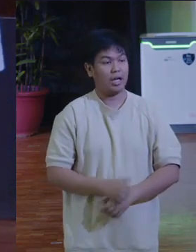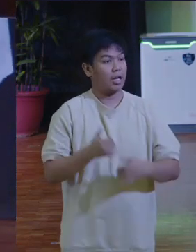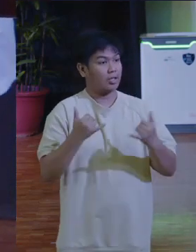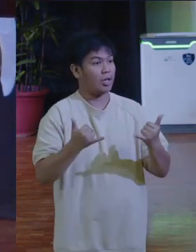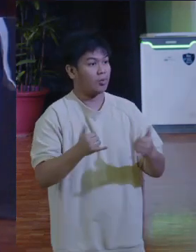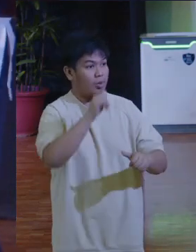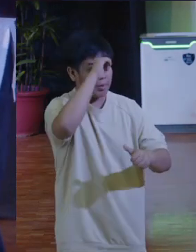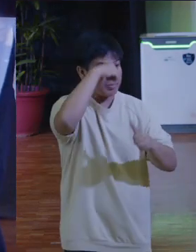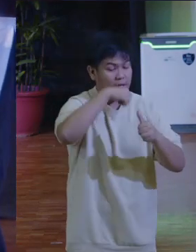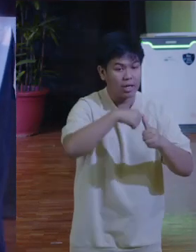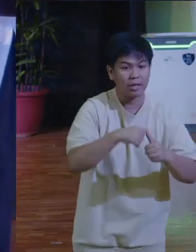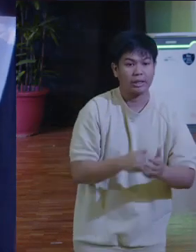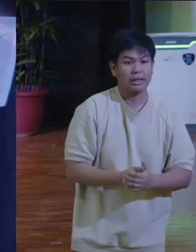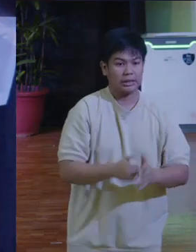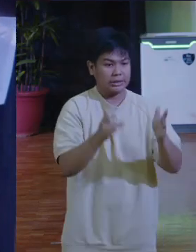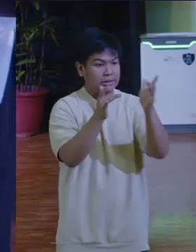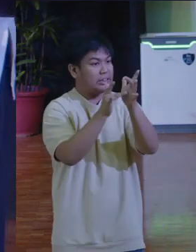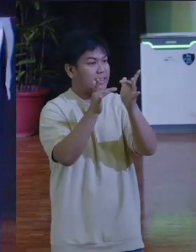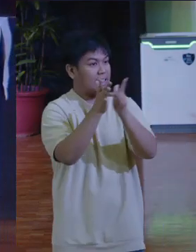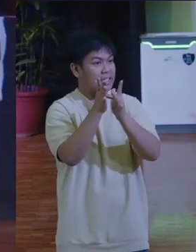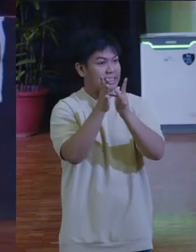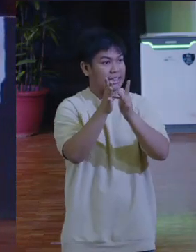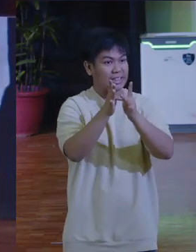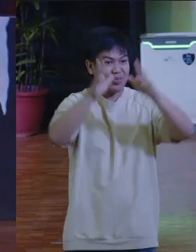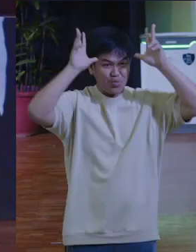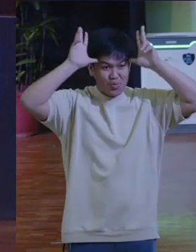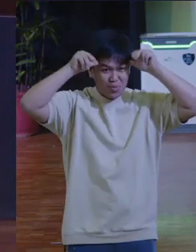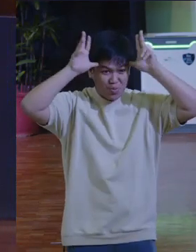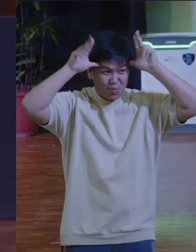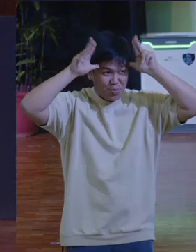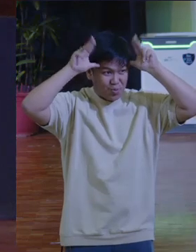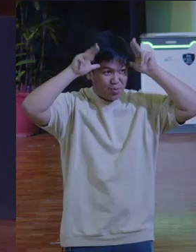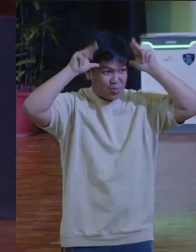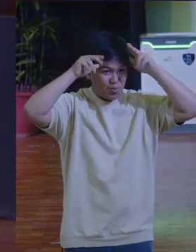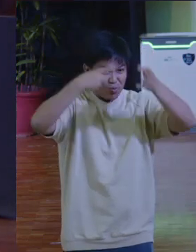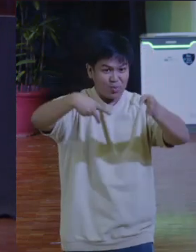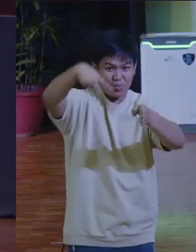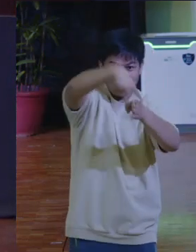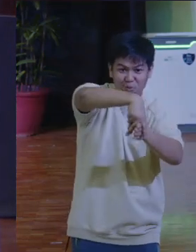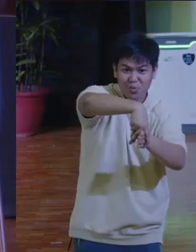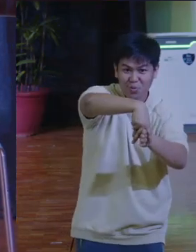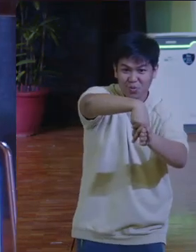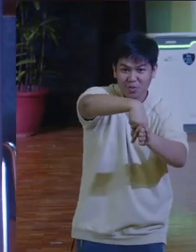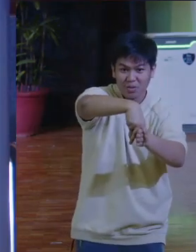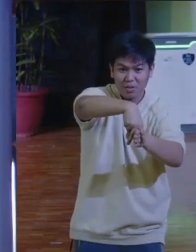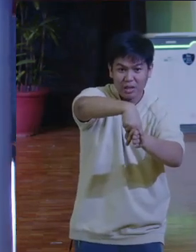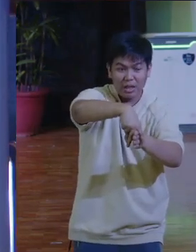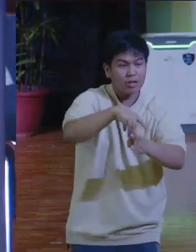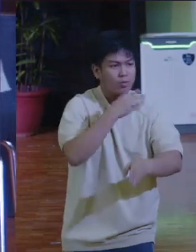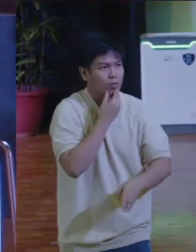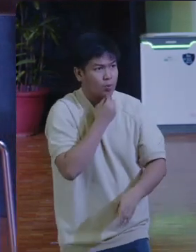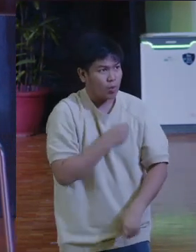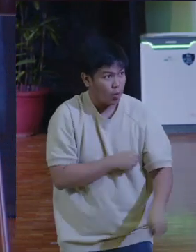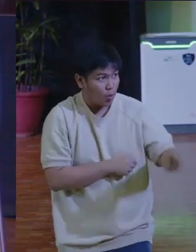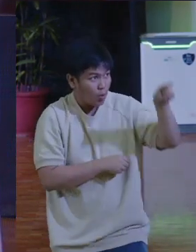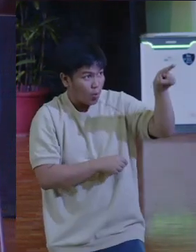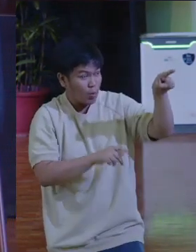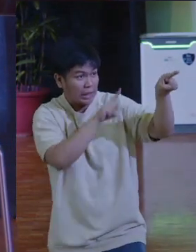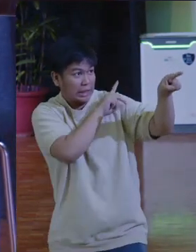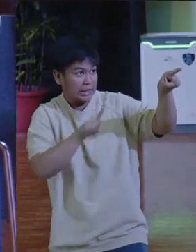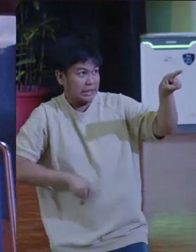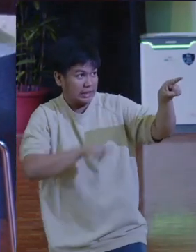na kanilang king. Sapagat kung ito ang Mesiyas, ang alam namin sa Mesiyas, ang gagawin